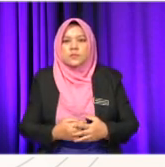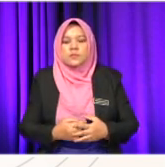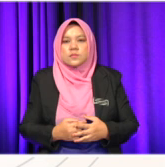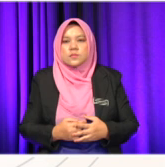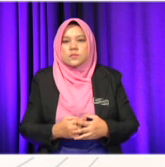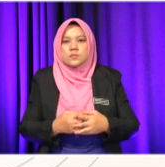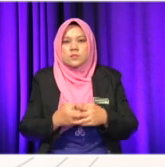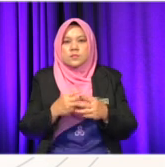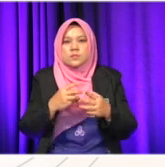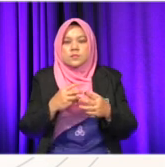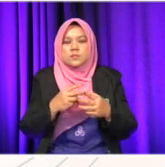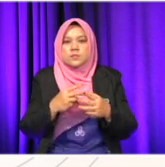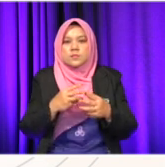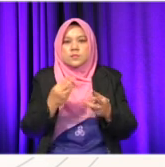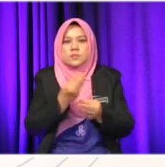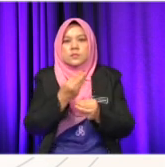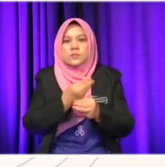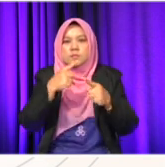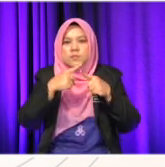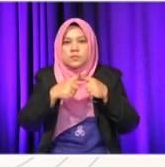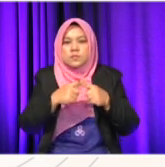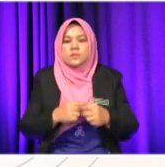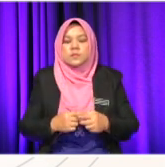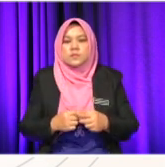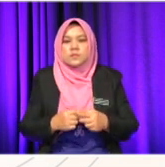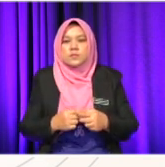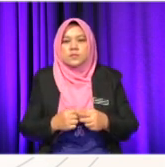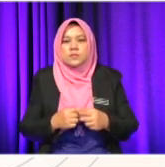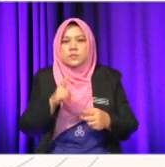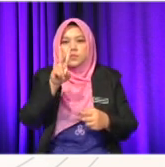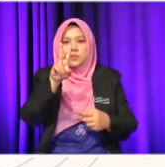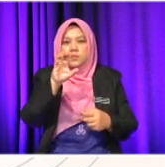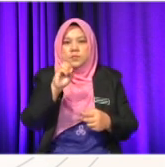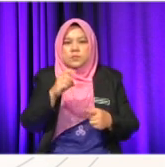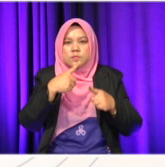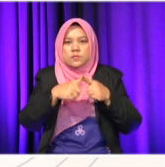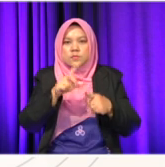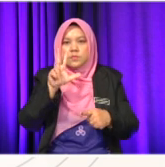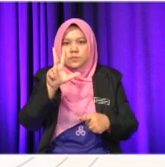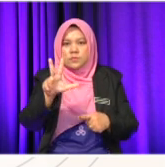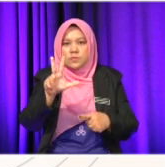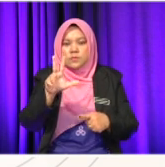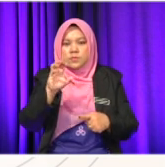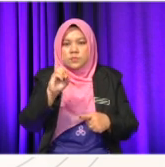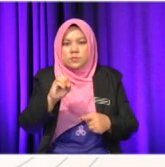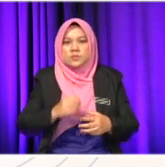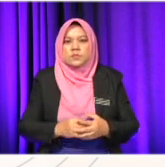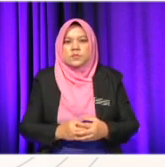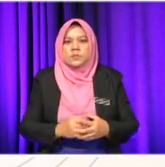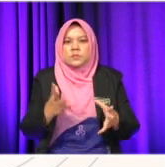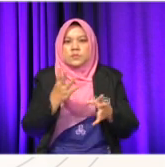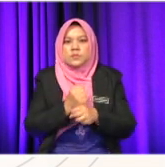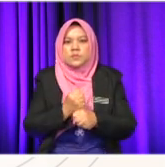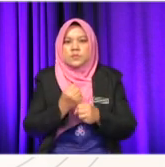punya Jalan kerja darat saja yaitu 250 dalam 3 30 kita dapat